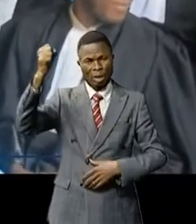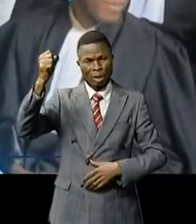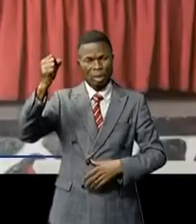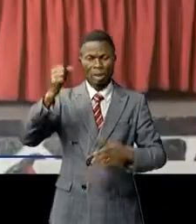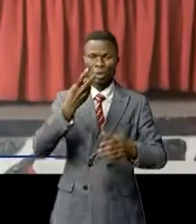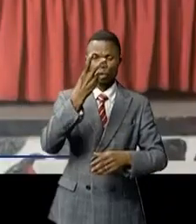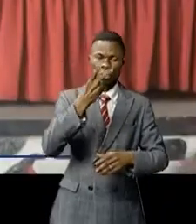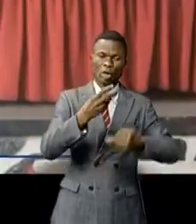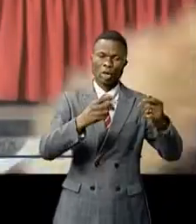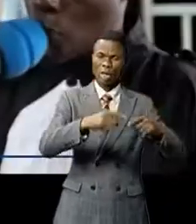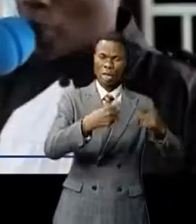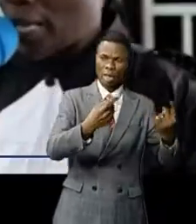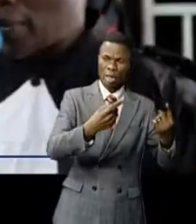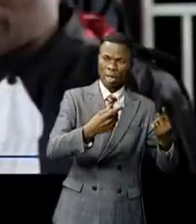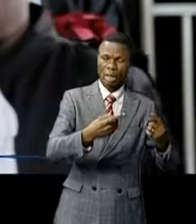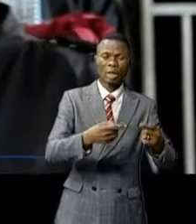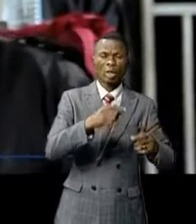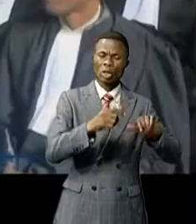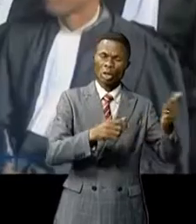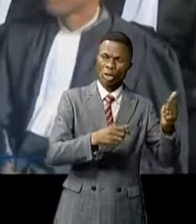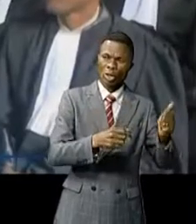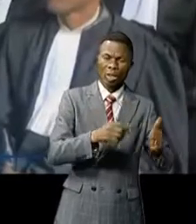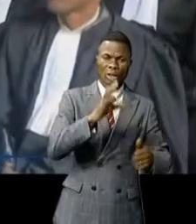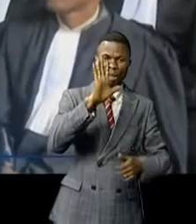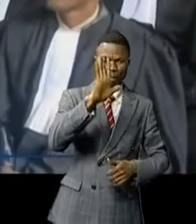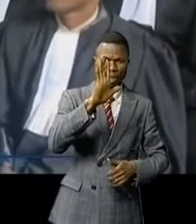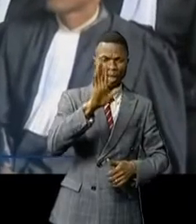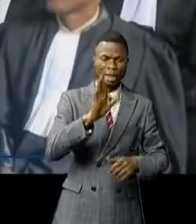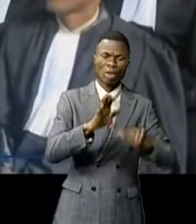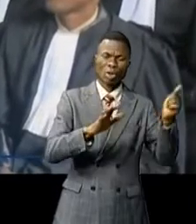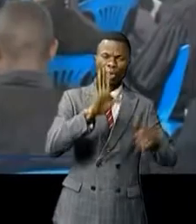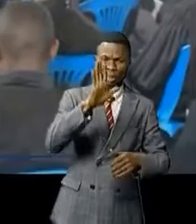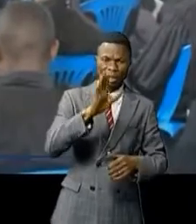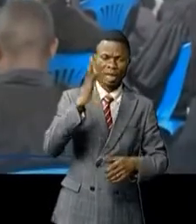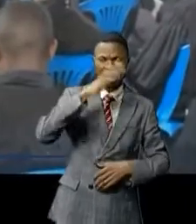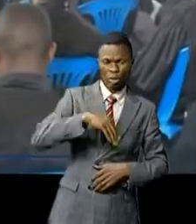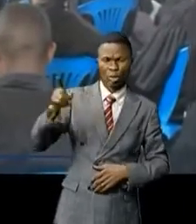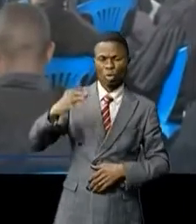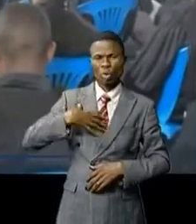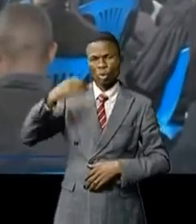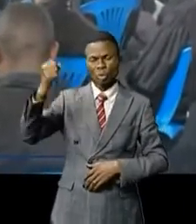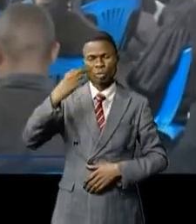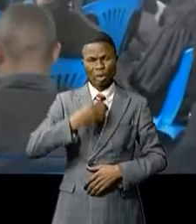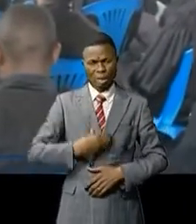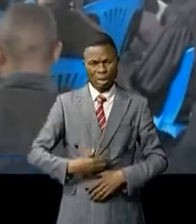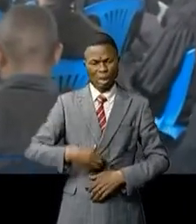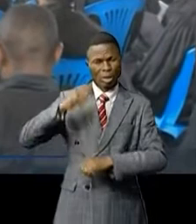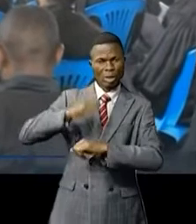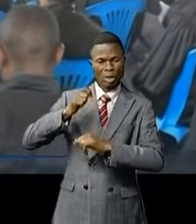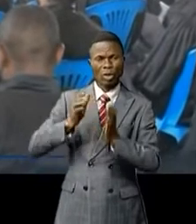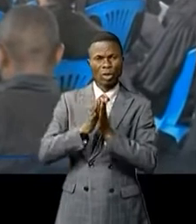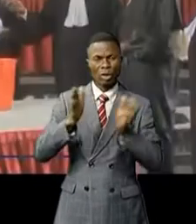ses deux challengers, chacun ayant obtenu 5 voix. Ainsi en a décidé les avocats au cours d'une assemblée